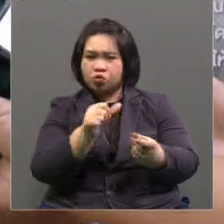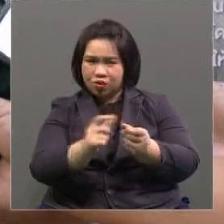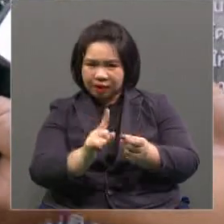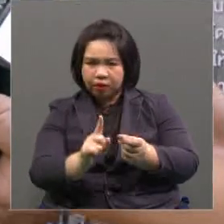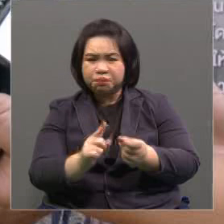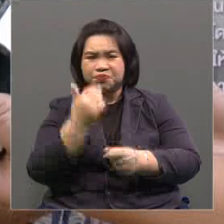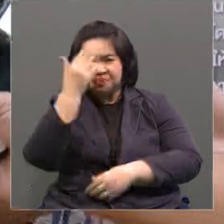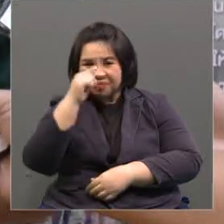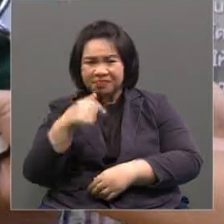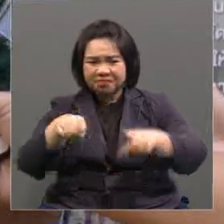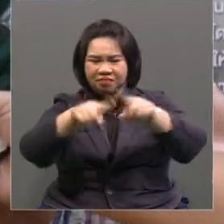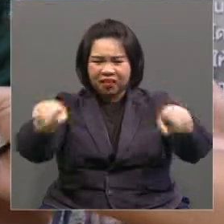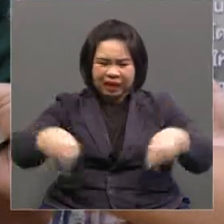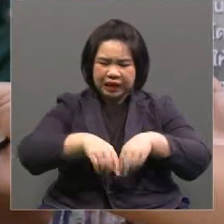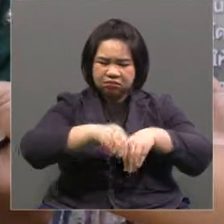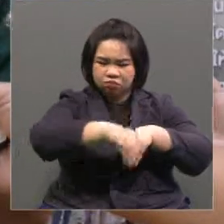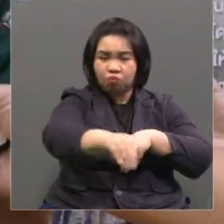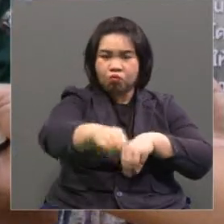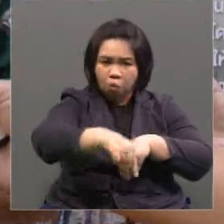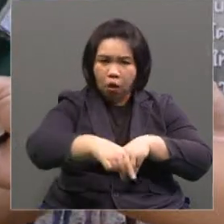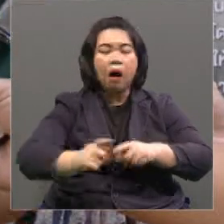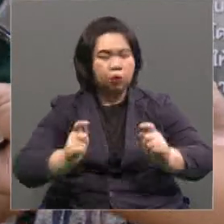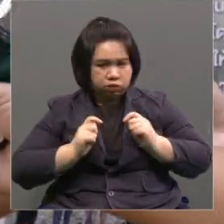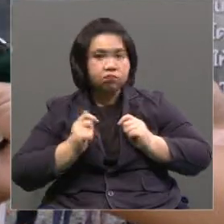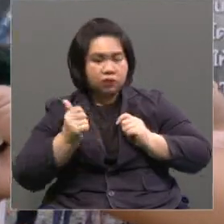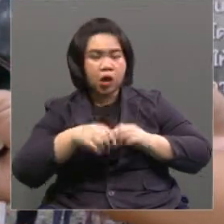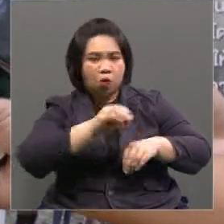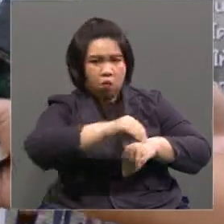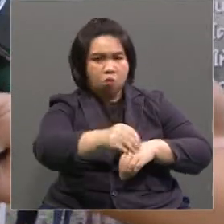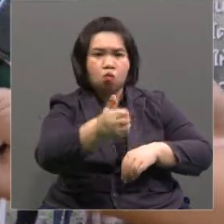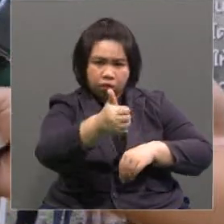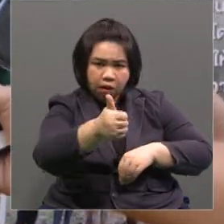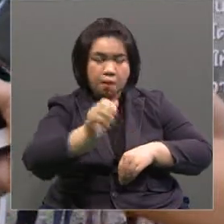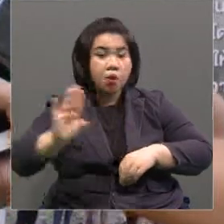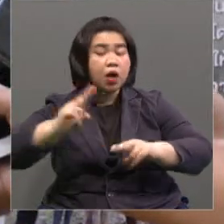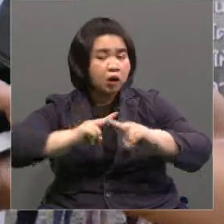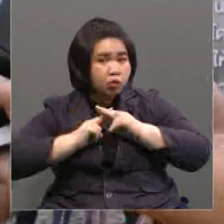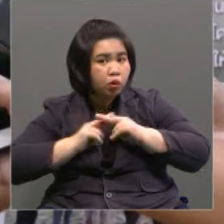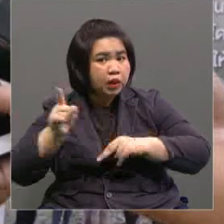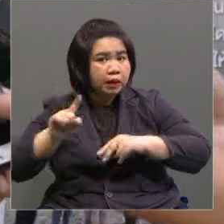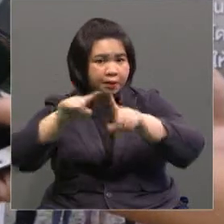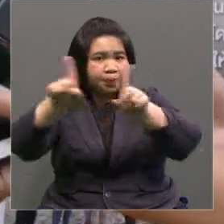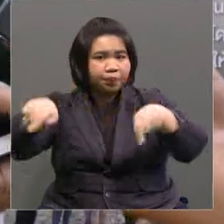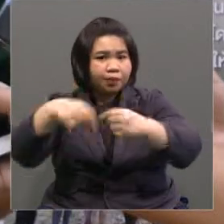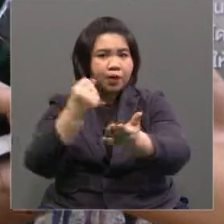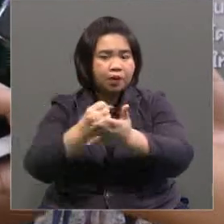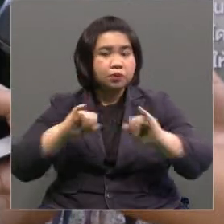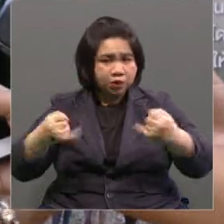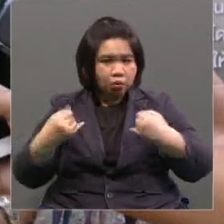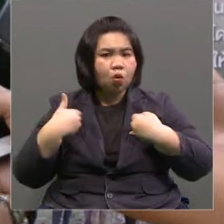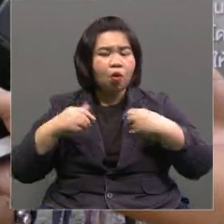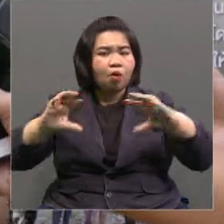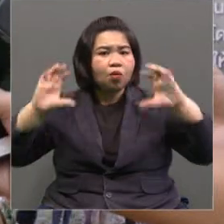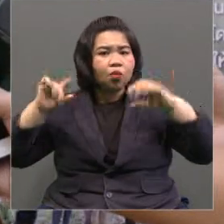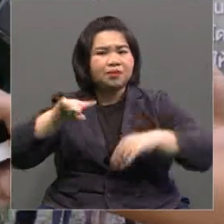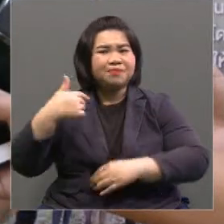puzzles Program แ ที่ได้รับกันอัุชตชัประโชนตอนนี้ กค ที่ดิทมีฉนตนซึเรีกเป็